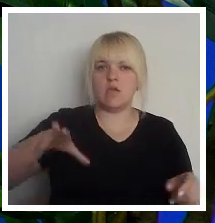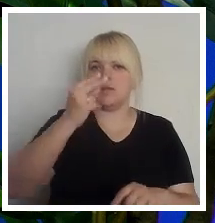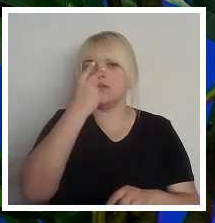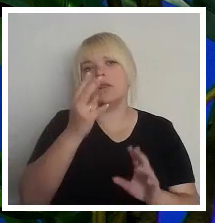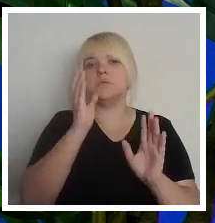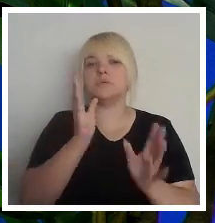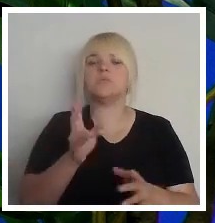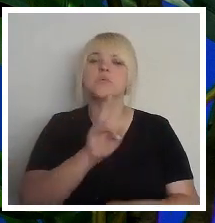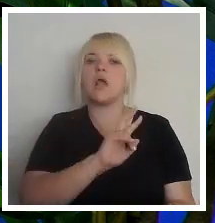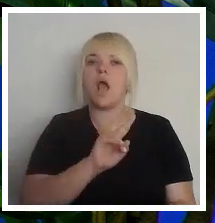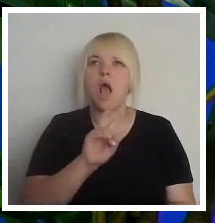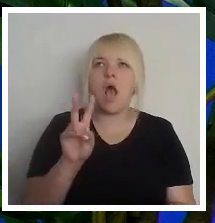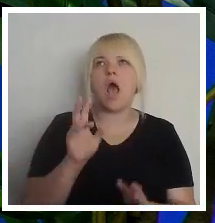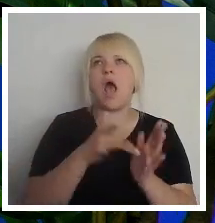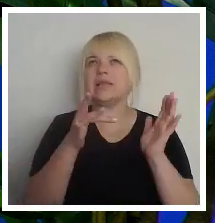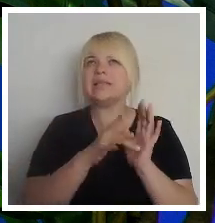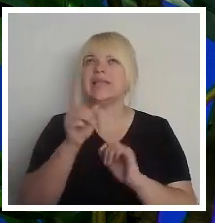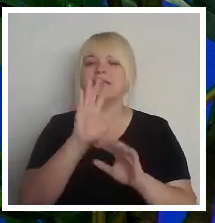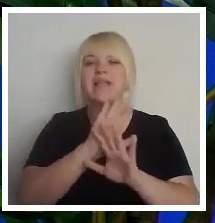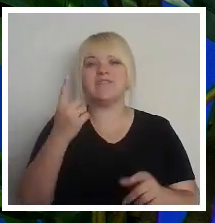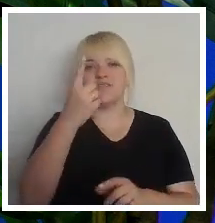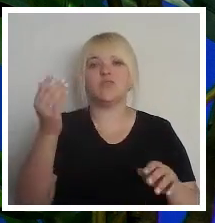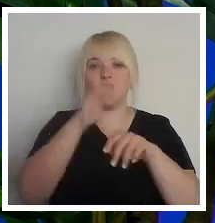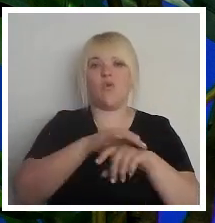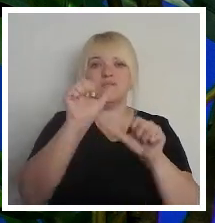ir varbūt nevis viens konkrēts veids, kā